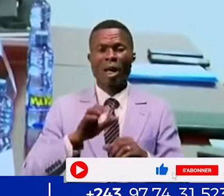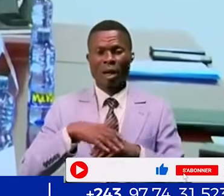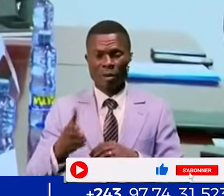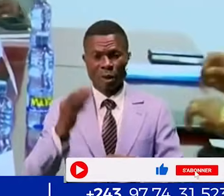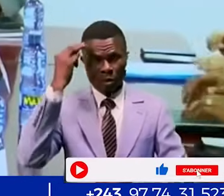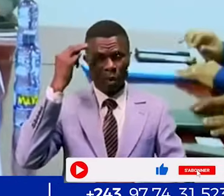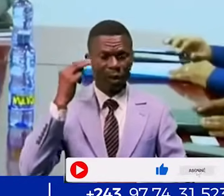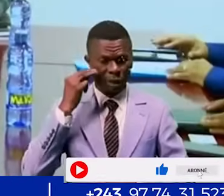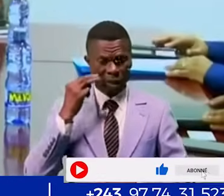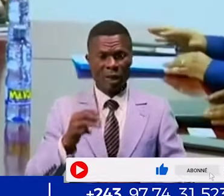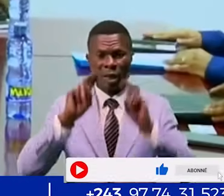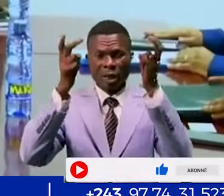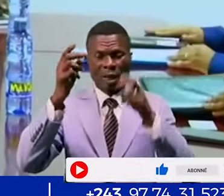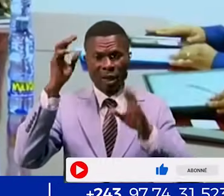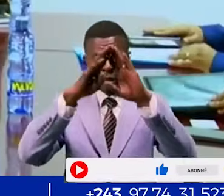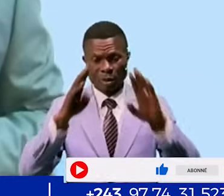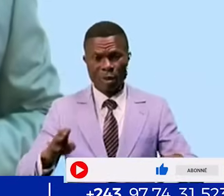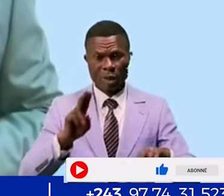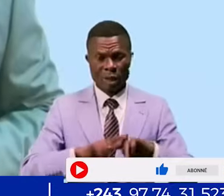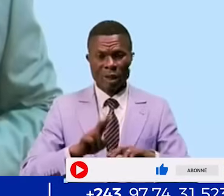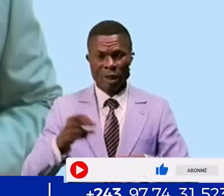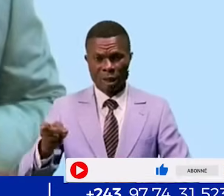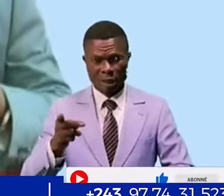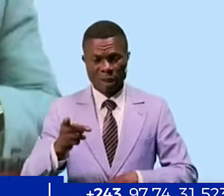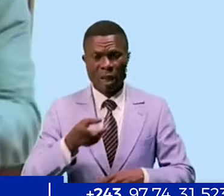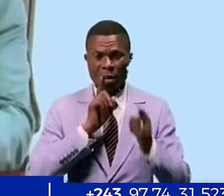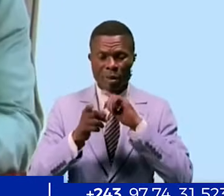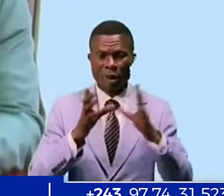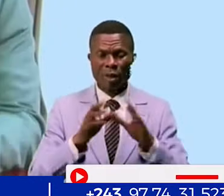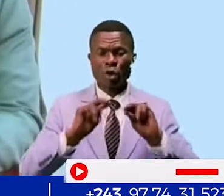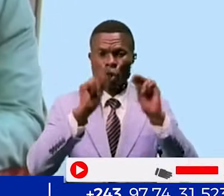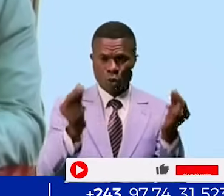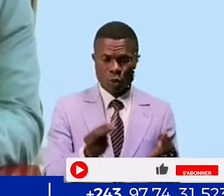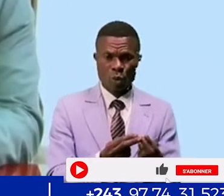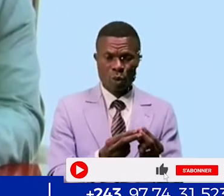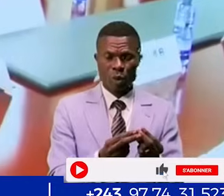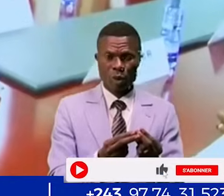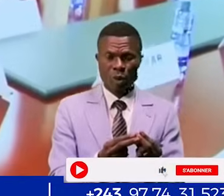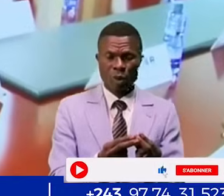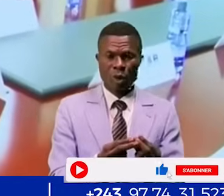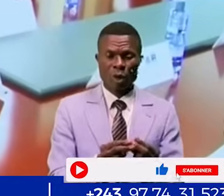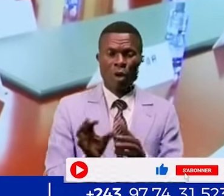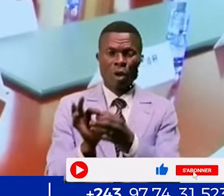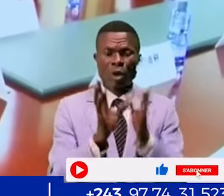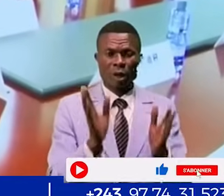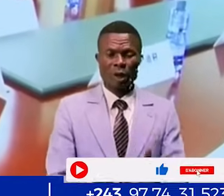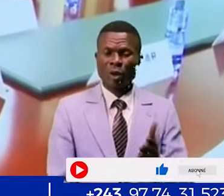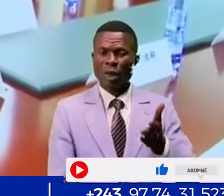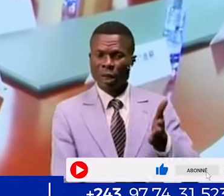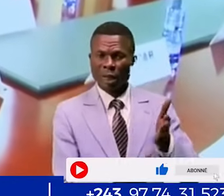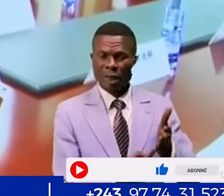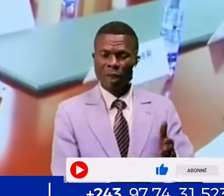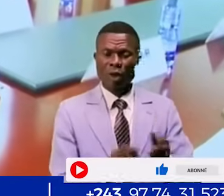le ministre de l'Urbanisme et de l'Habitat a conféré avec une délégation de la coordination stratégique